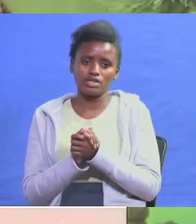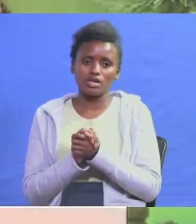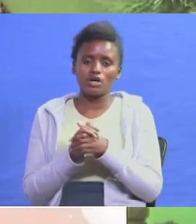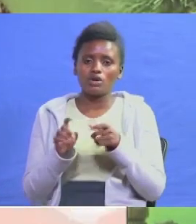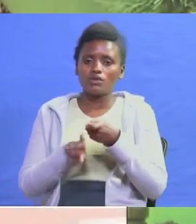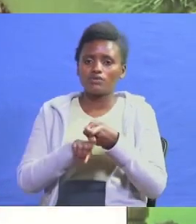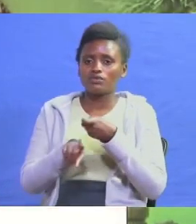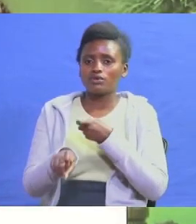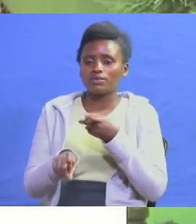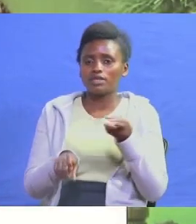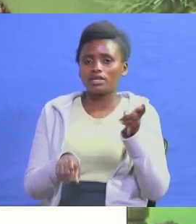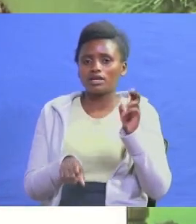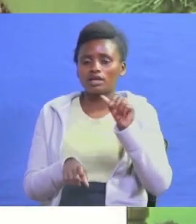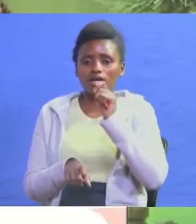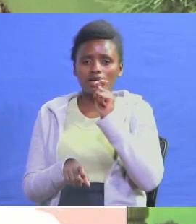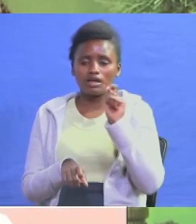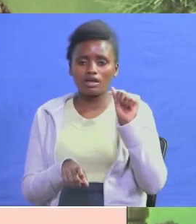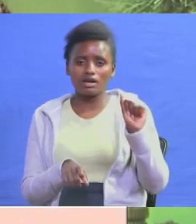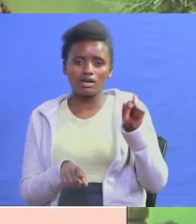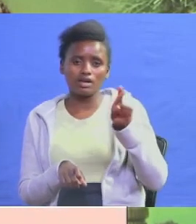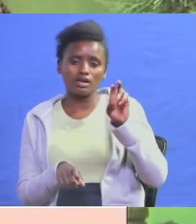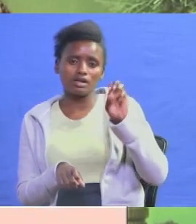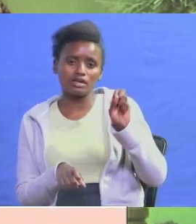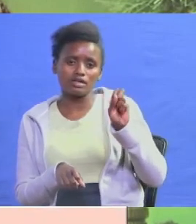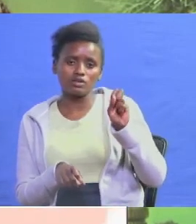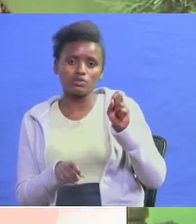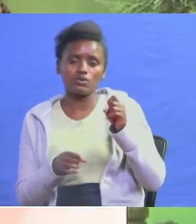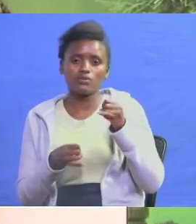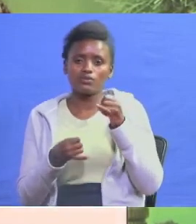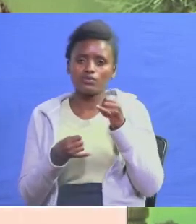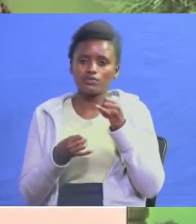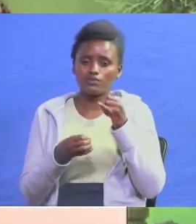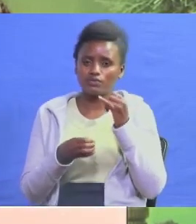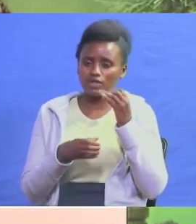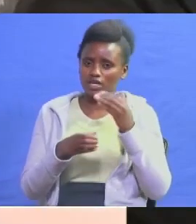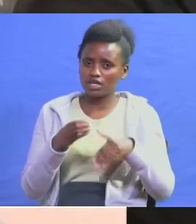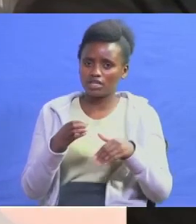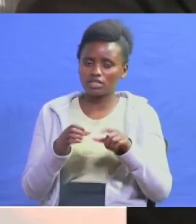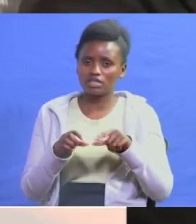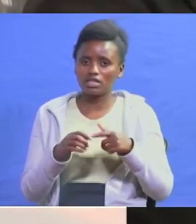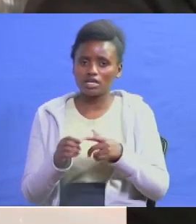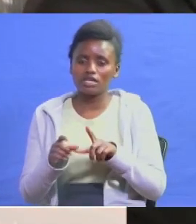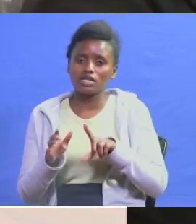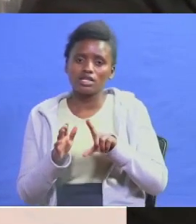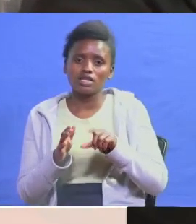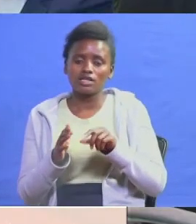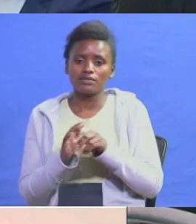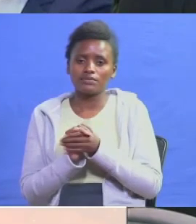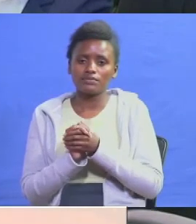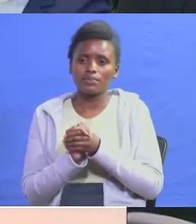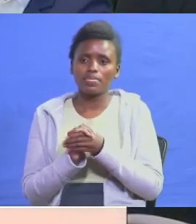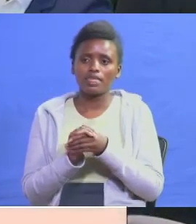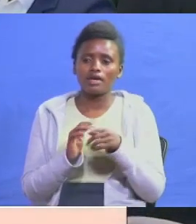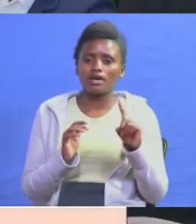Act, we are now at the finish line with developing regulations. Mudavadi aliomba